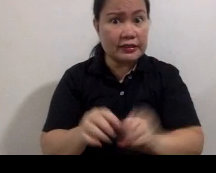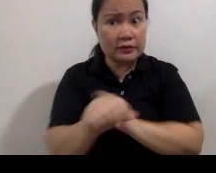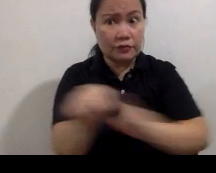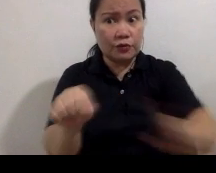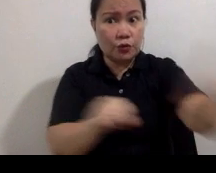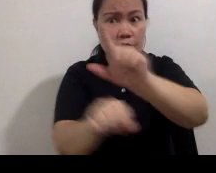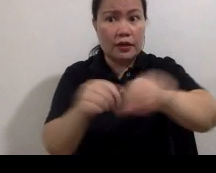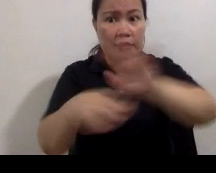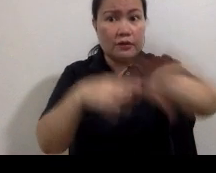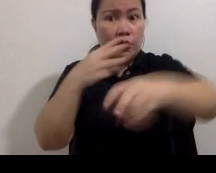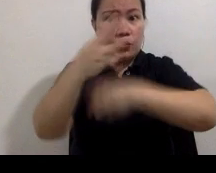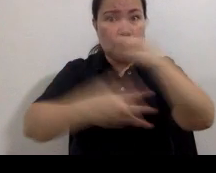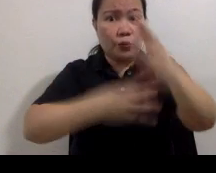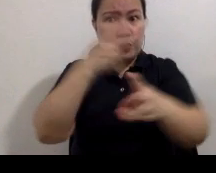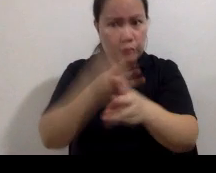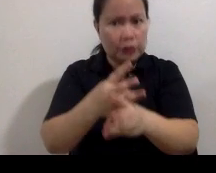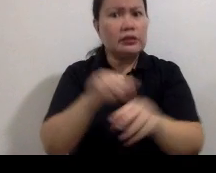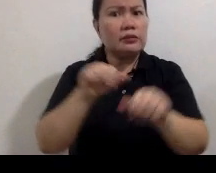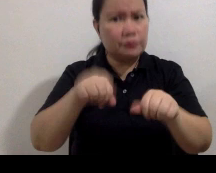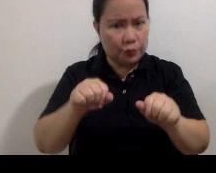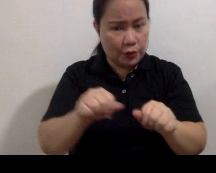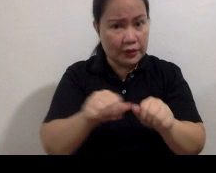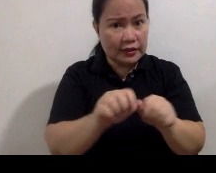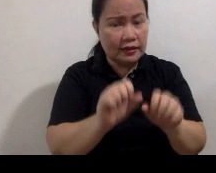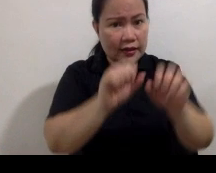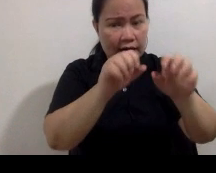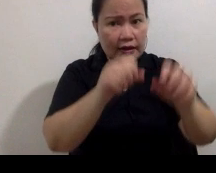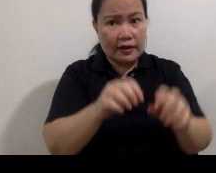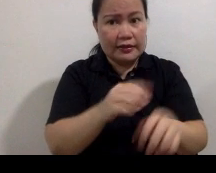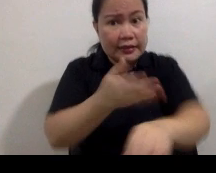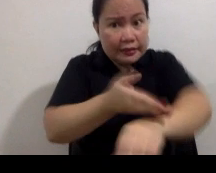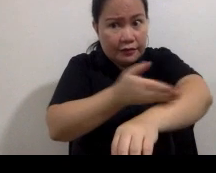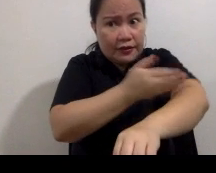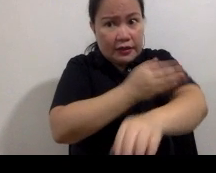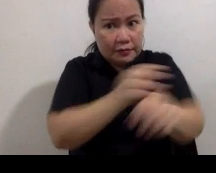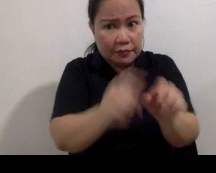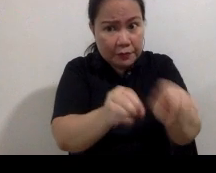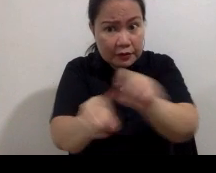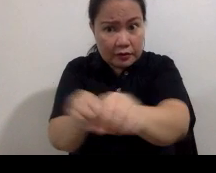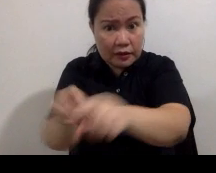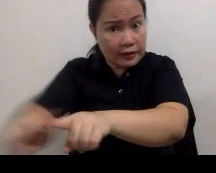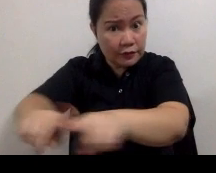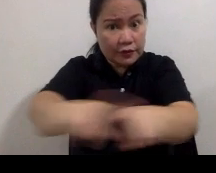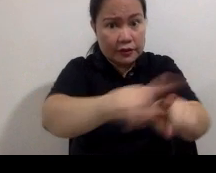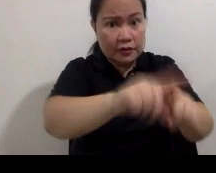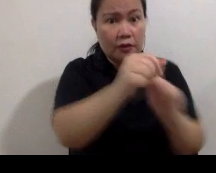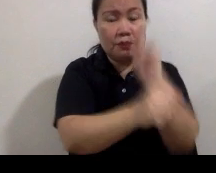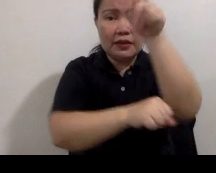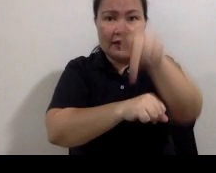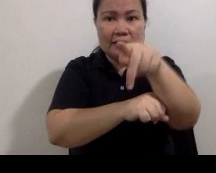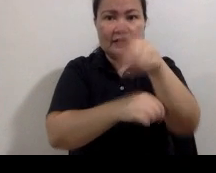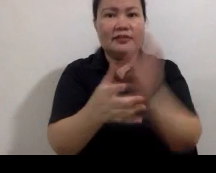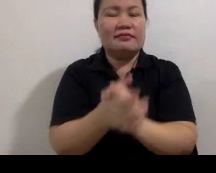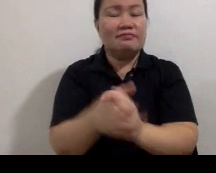ng lupa sa buong mundo na maaaring bungkalin at pagtatamnan ng iba't ibang uri ng